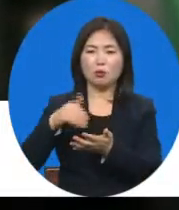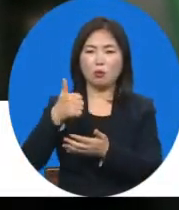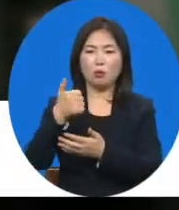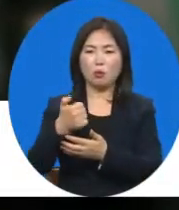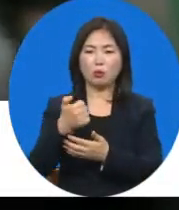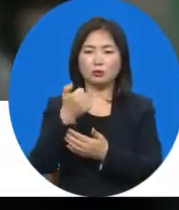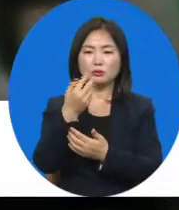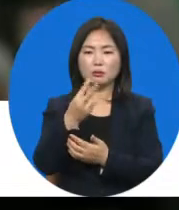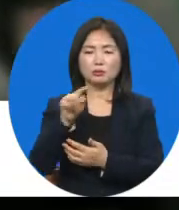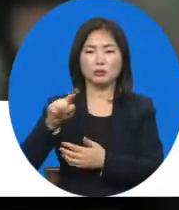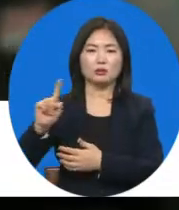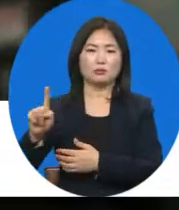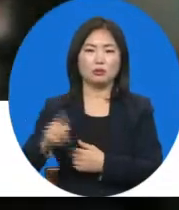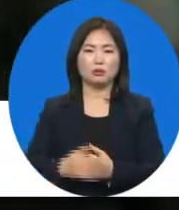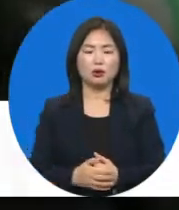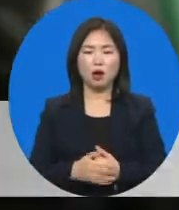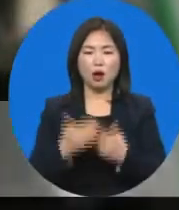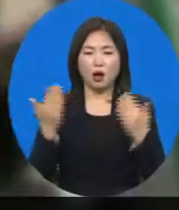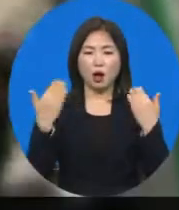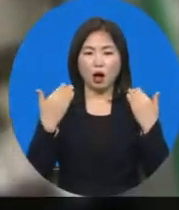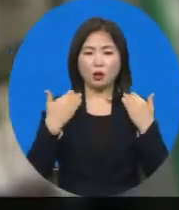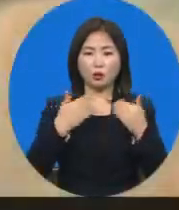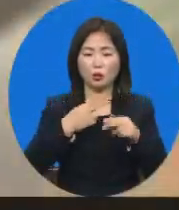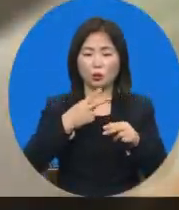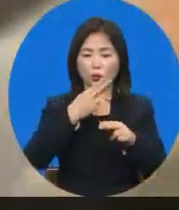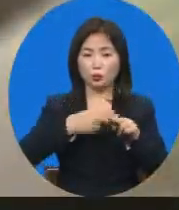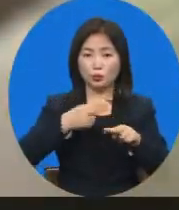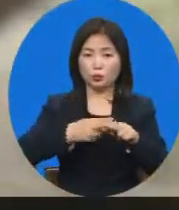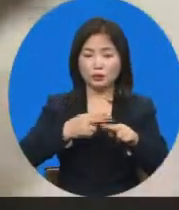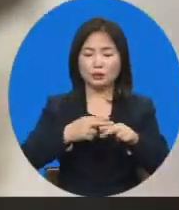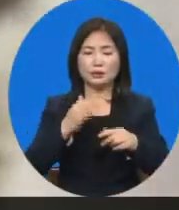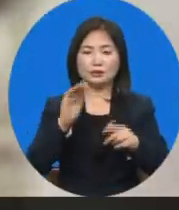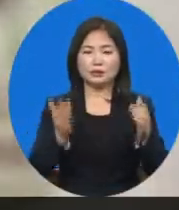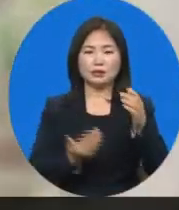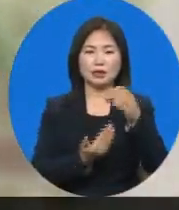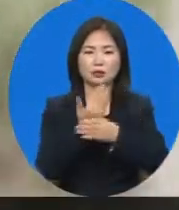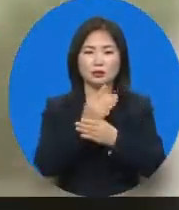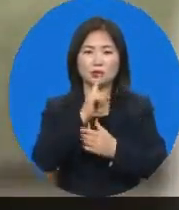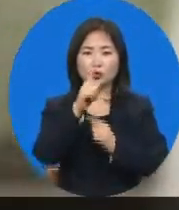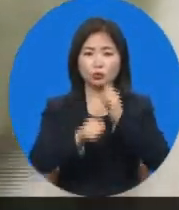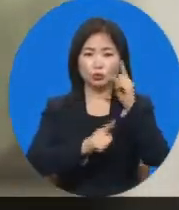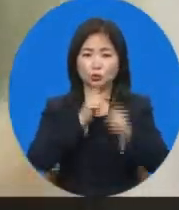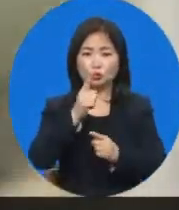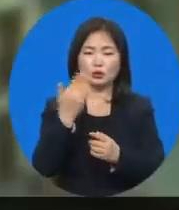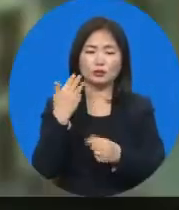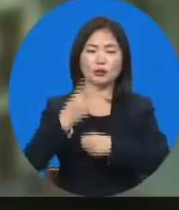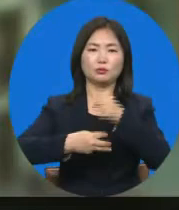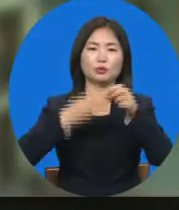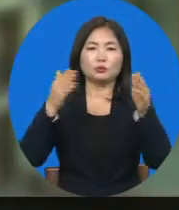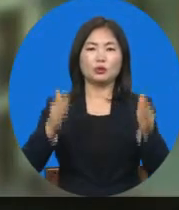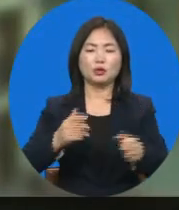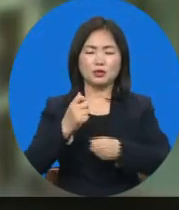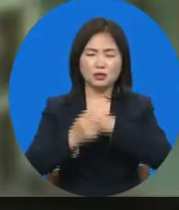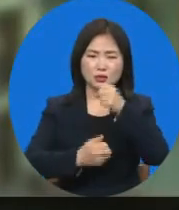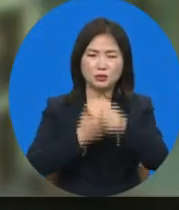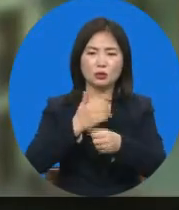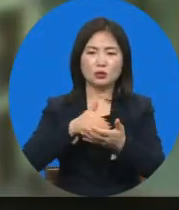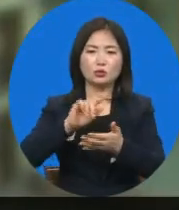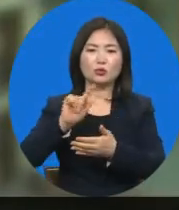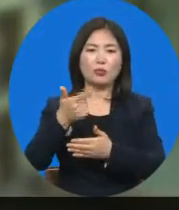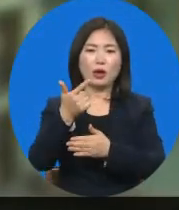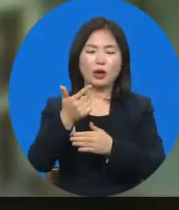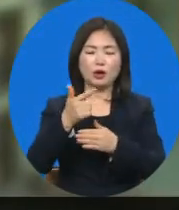53.1 명입니다 학교 급식 종사자 의 산업재해 신청 건수는 최근 3년 같 해마다 600원 을